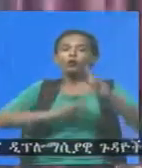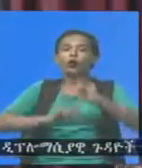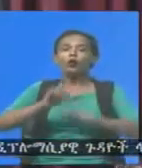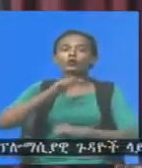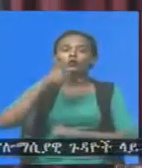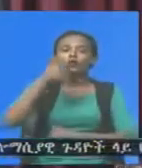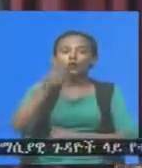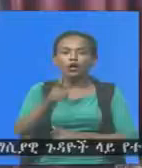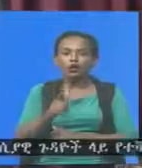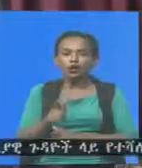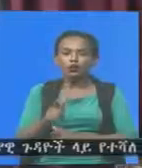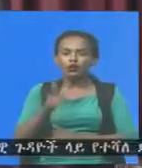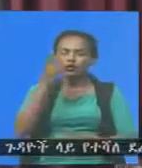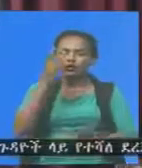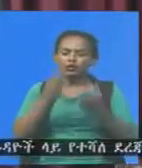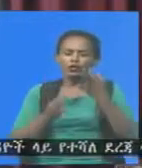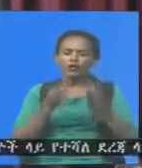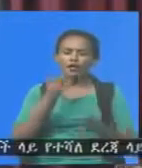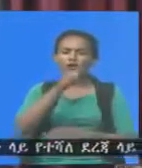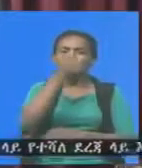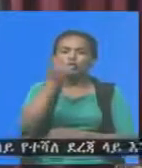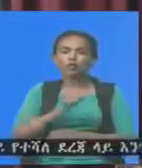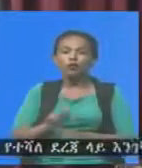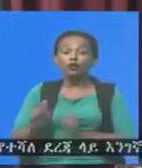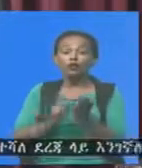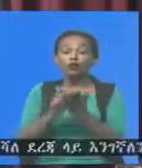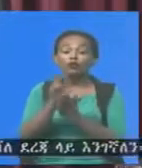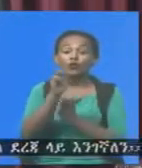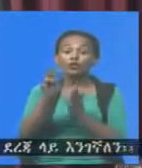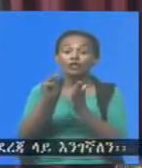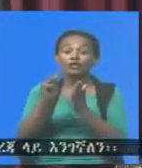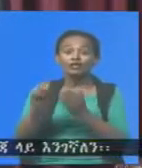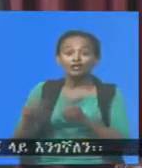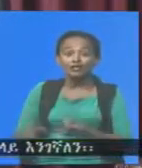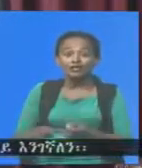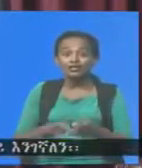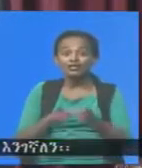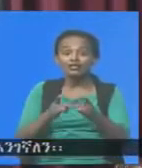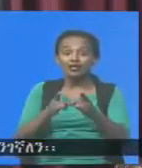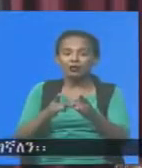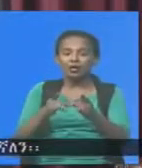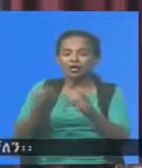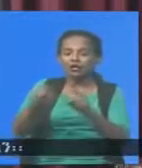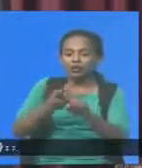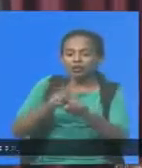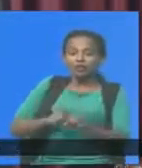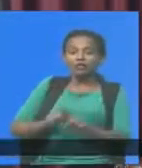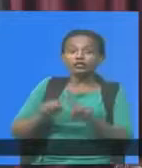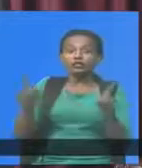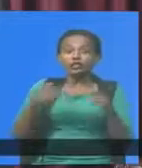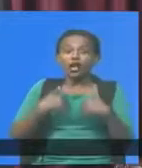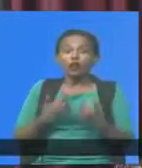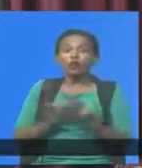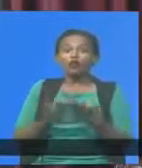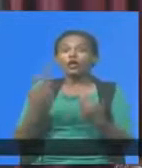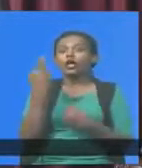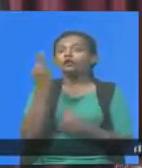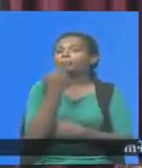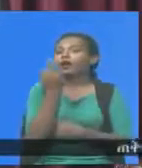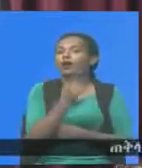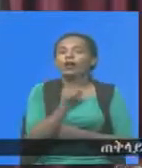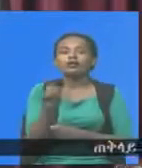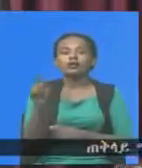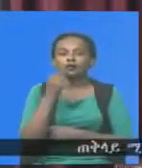ይናገራሉ፣ ይዳኛሉ እንደማንኛውም ዲሞክራቲክ ሲስተም። ከዛ በመለስ ግን ያለው ጉዳይ ጠቃሚ አይደለም